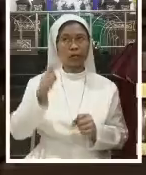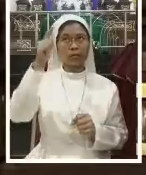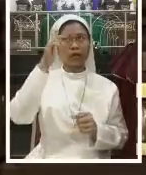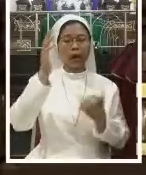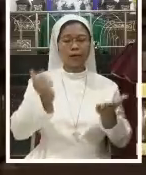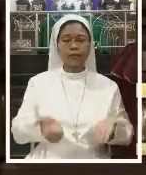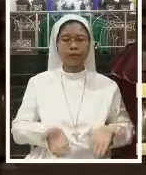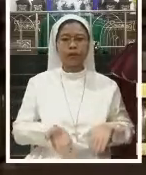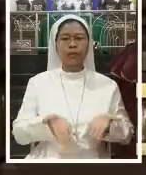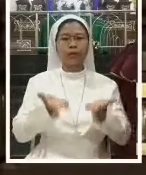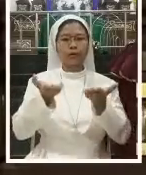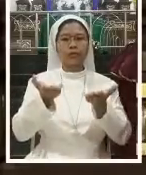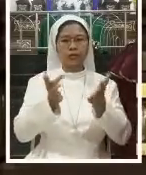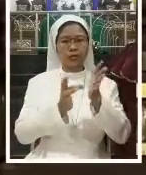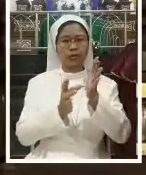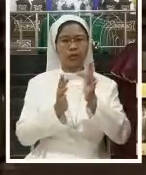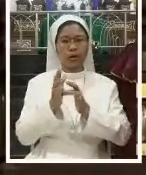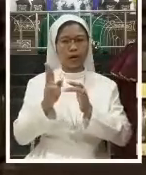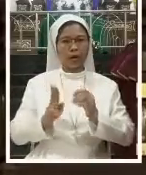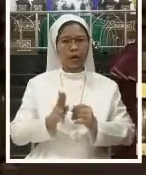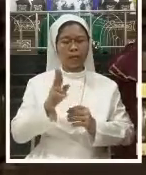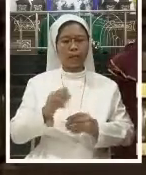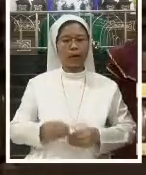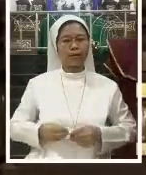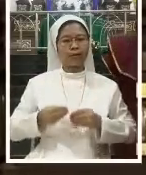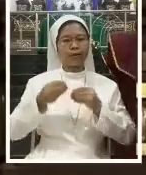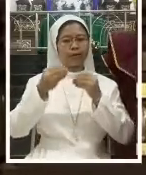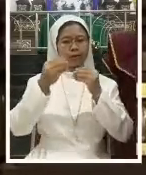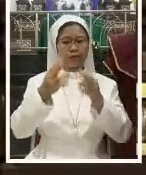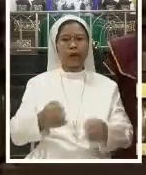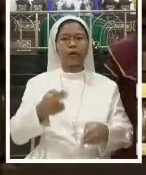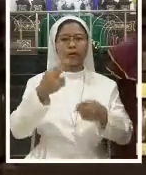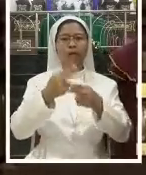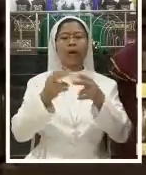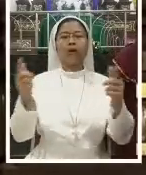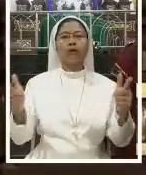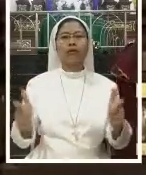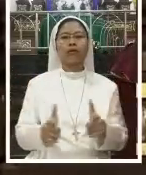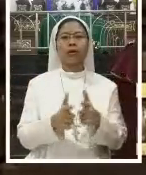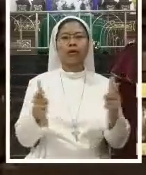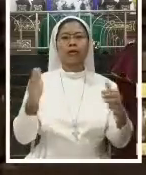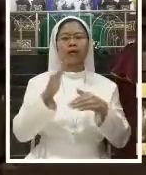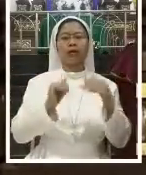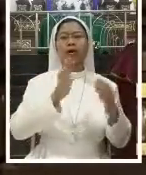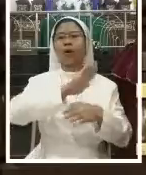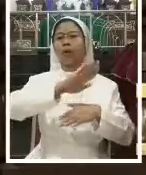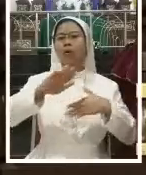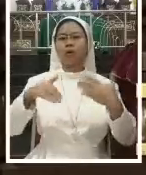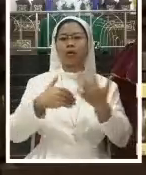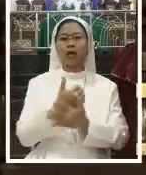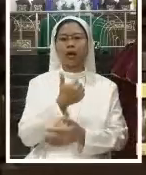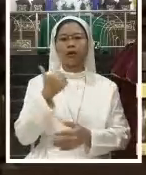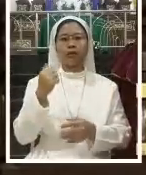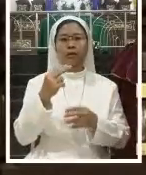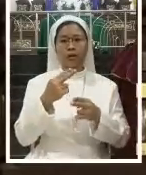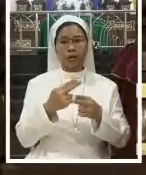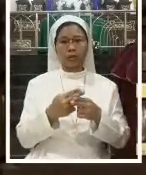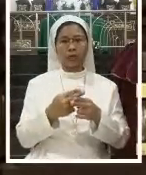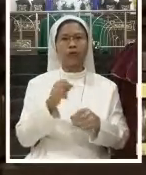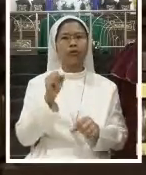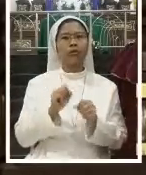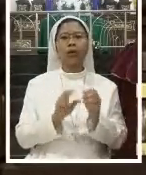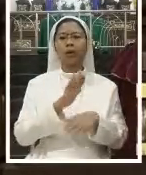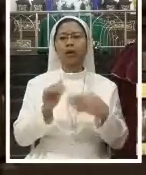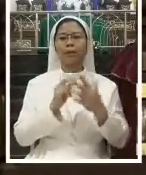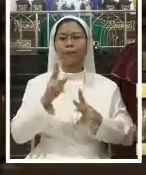Diyos, asin tinauan nin ngaran, na urog sa gabos na ngaran. Kaya ang gabos